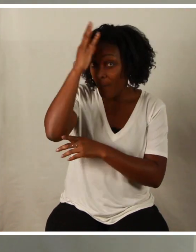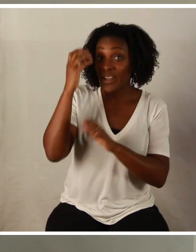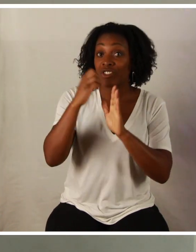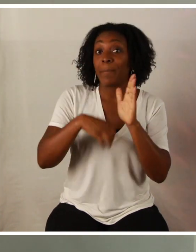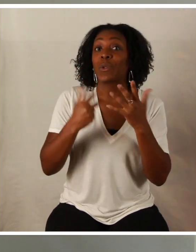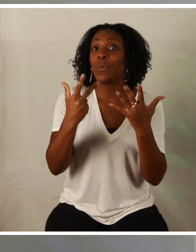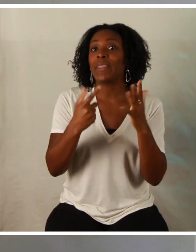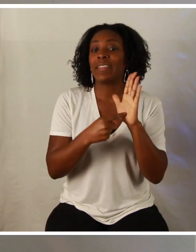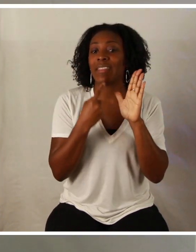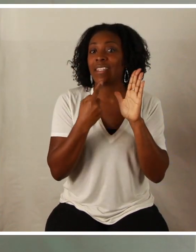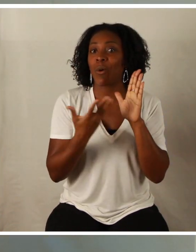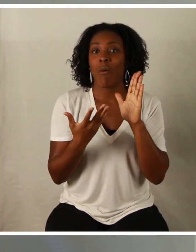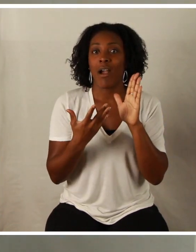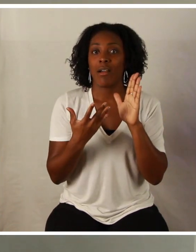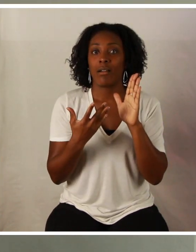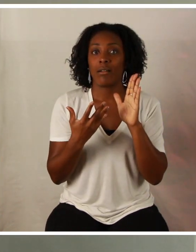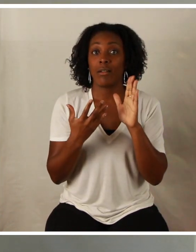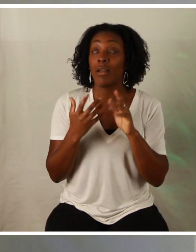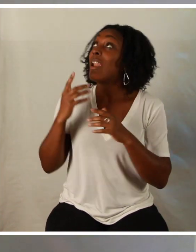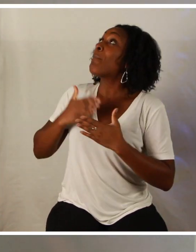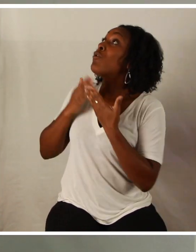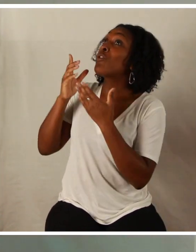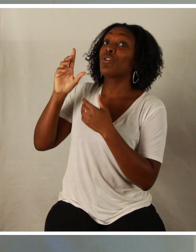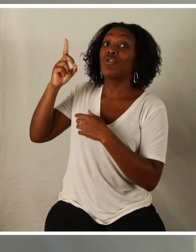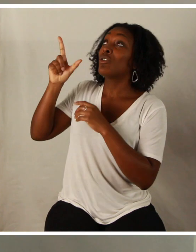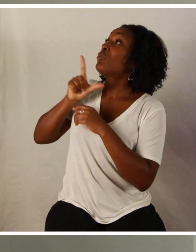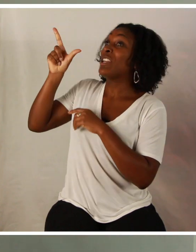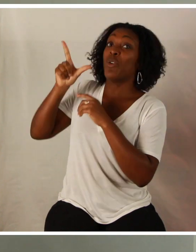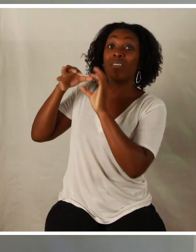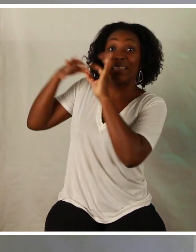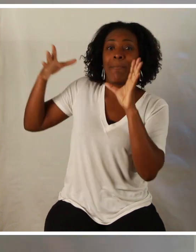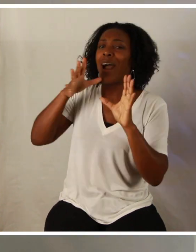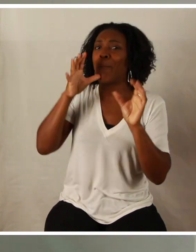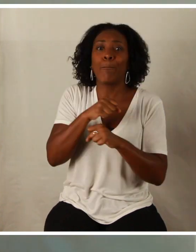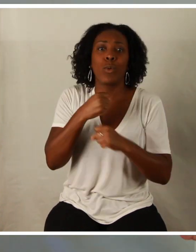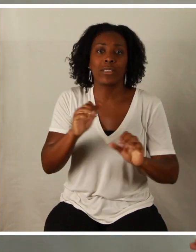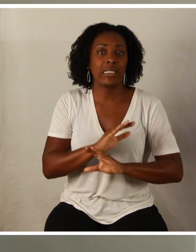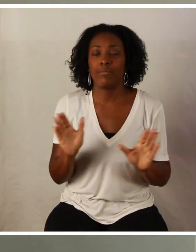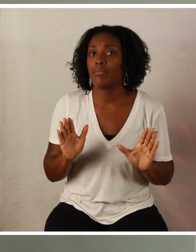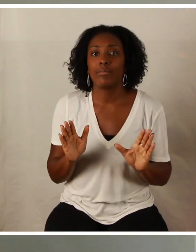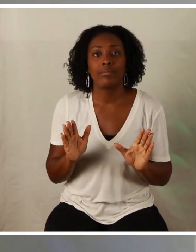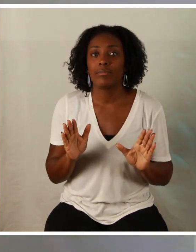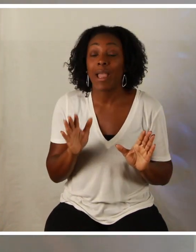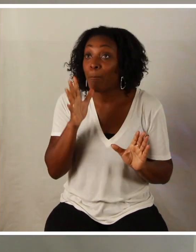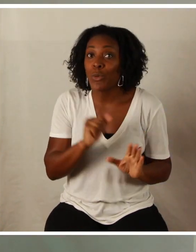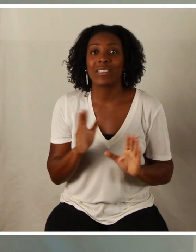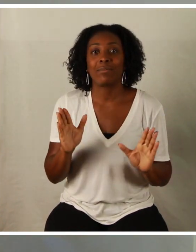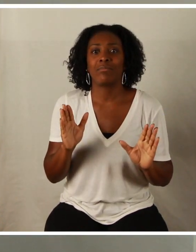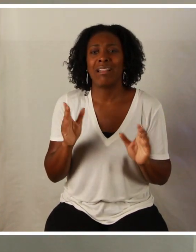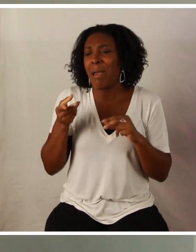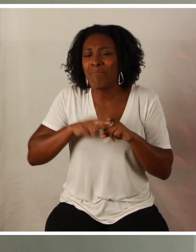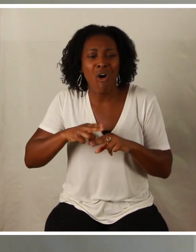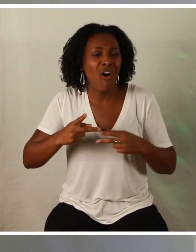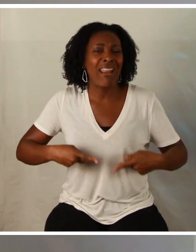8 nous dit que rien ne peut nous séparer de l'amour de Dieu. Et on a toute une série là qui nous dit que ni